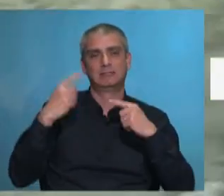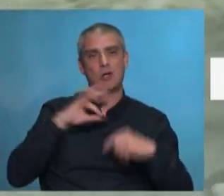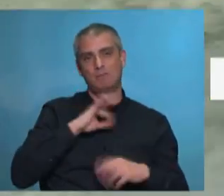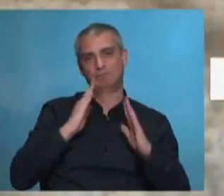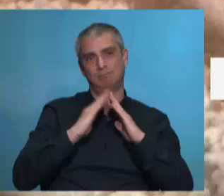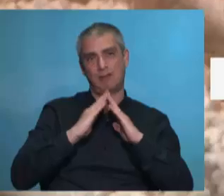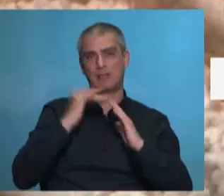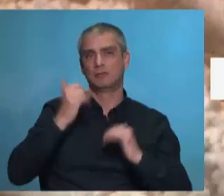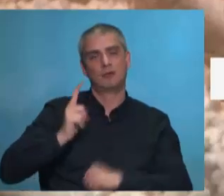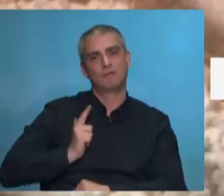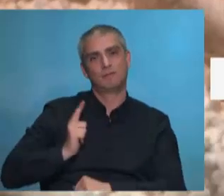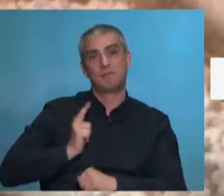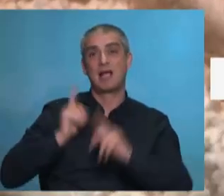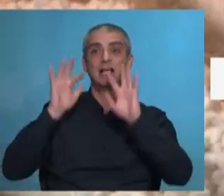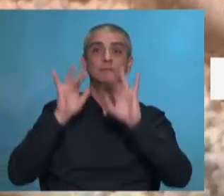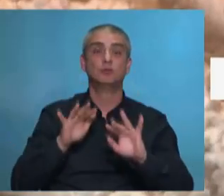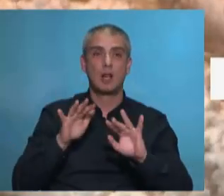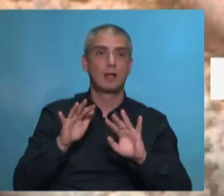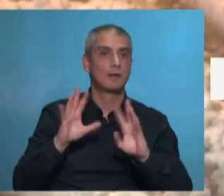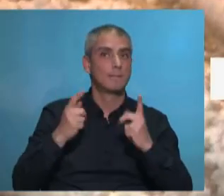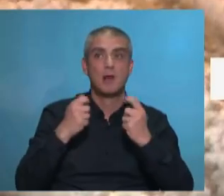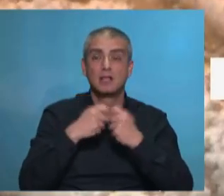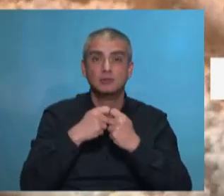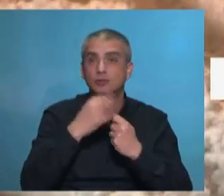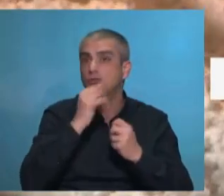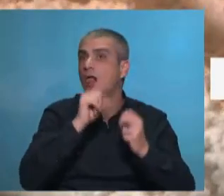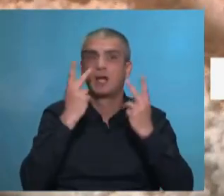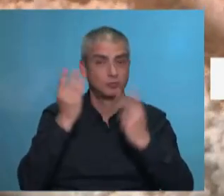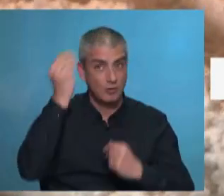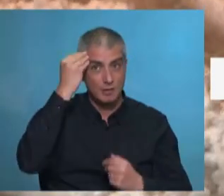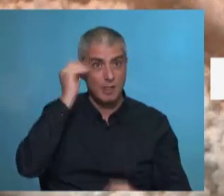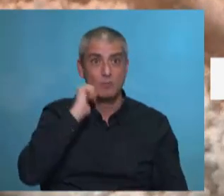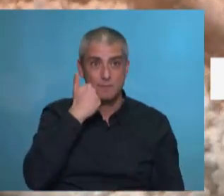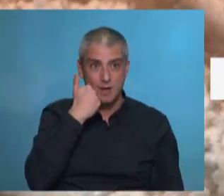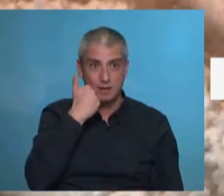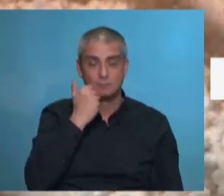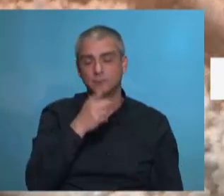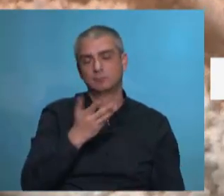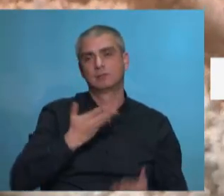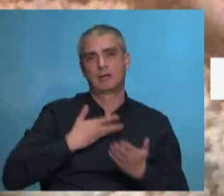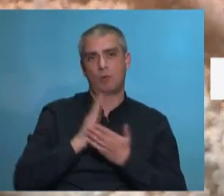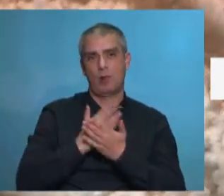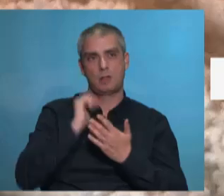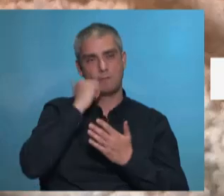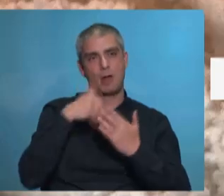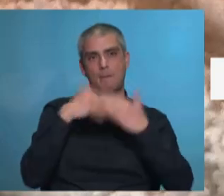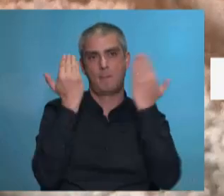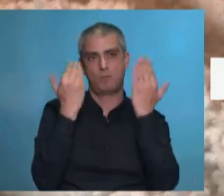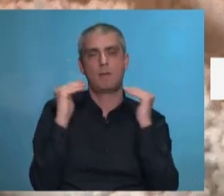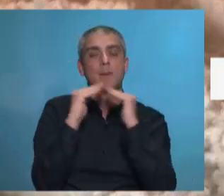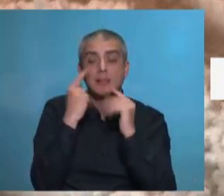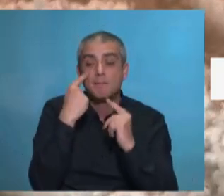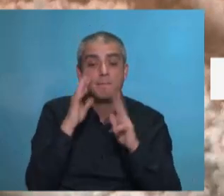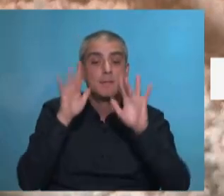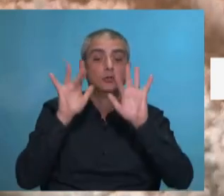הם יושבים ומחכים לשלג. מה לגבי שאלת השאלות, הלימודים מחר, על כך תתקבל החלטה מחר בשעות הבוקר, בהתאם לשלג